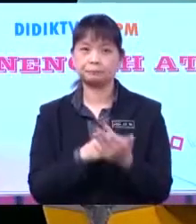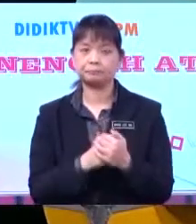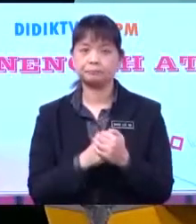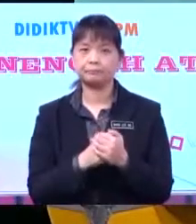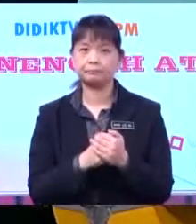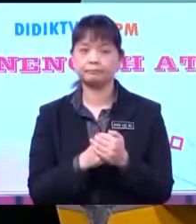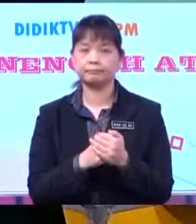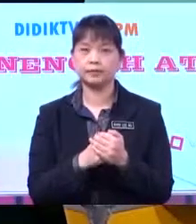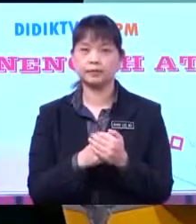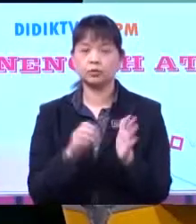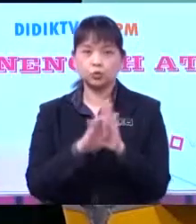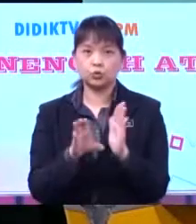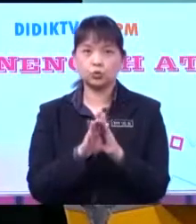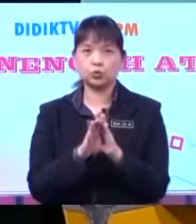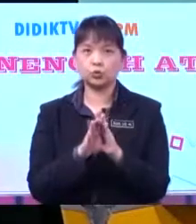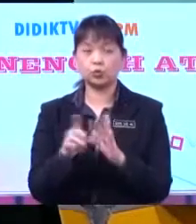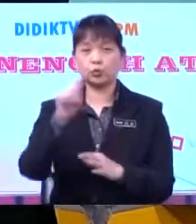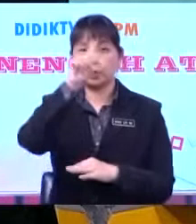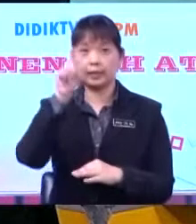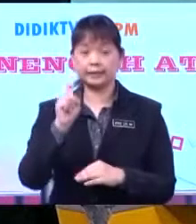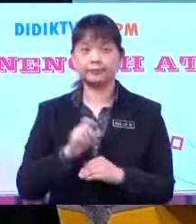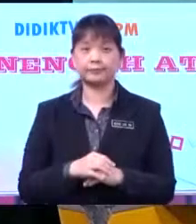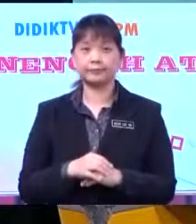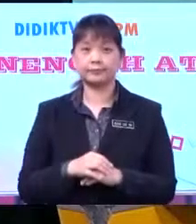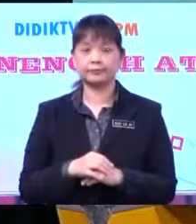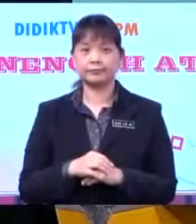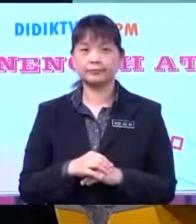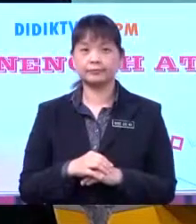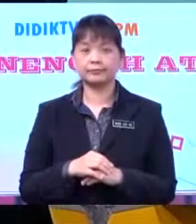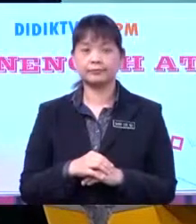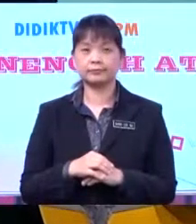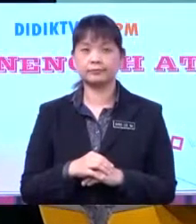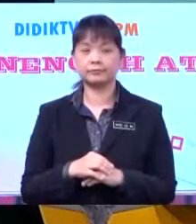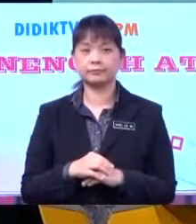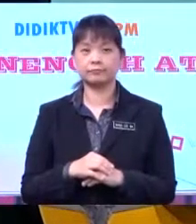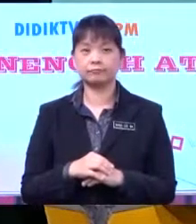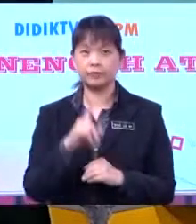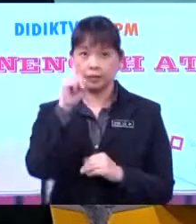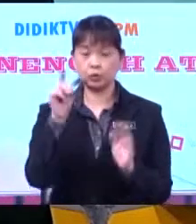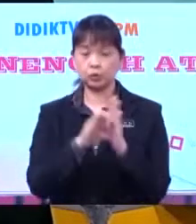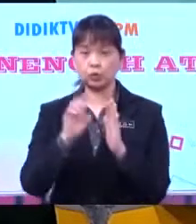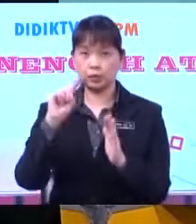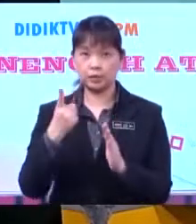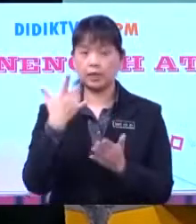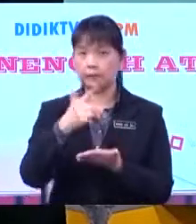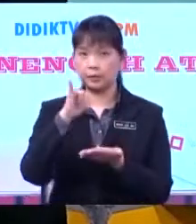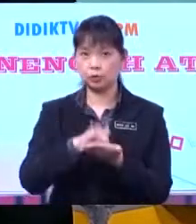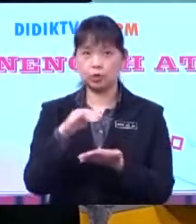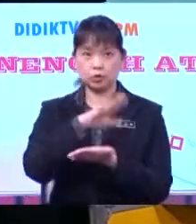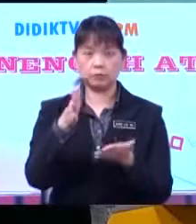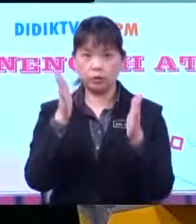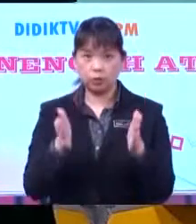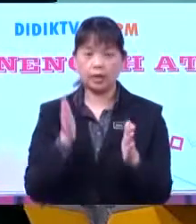tengok contoh soal tadi pada saya kacang saja ini semua orang akan